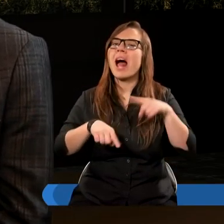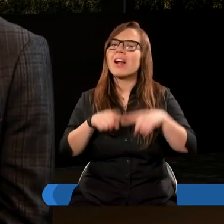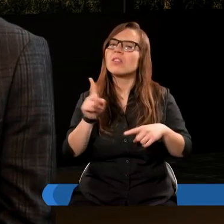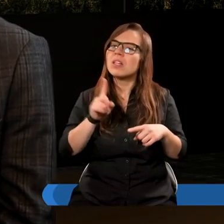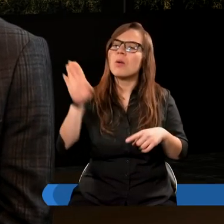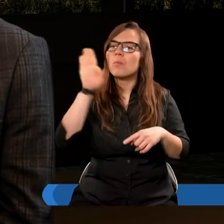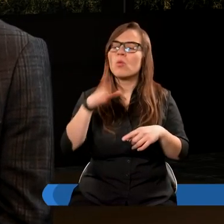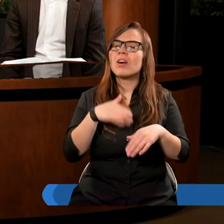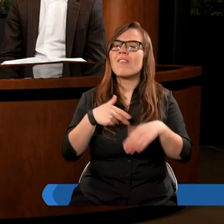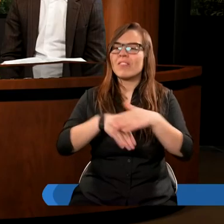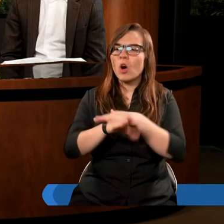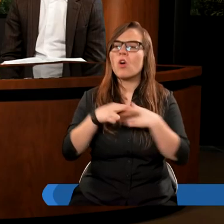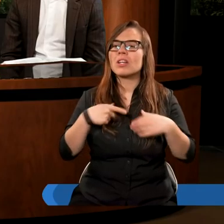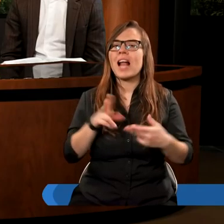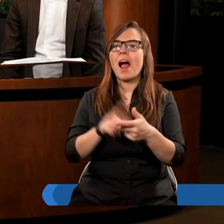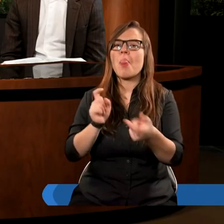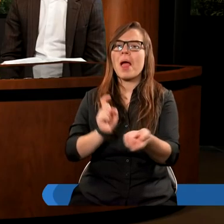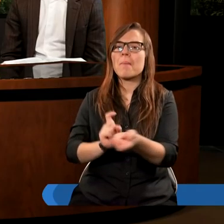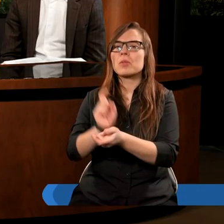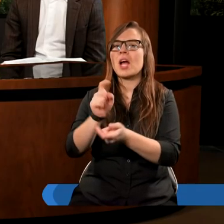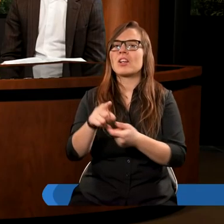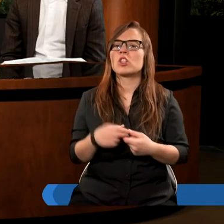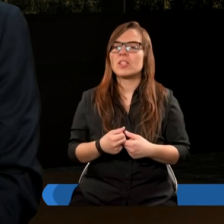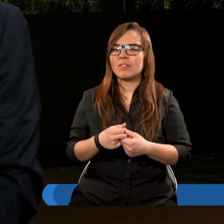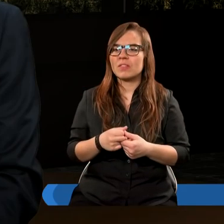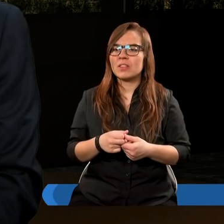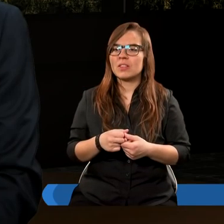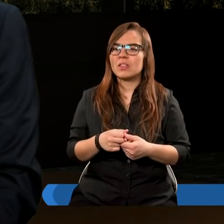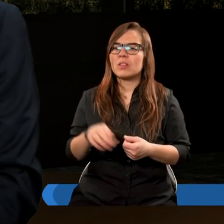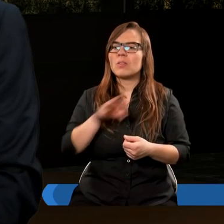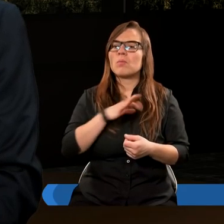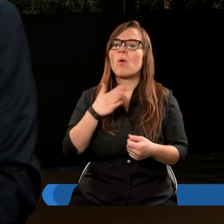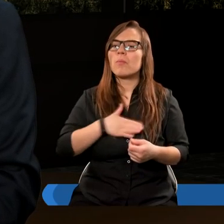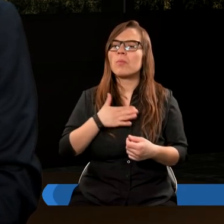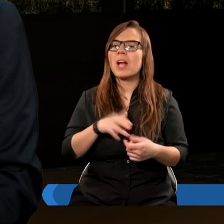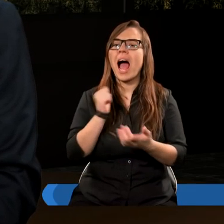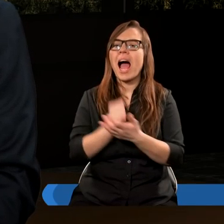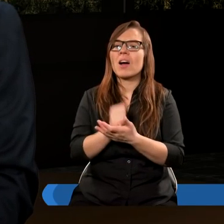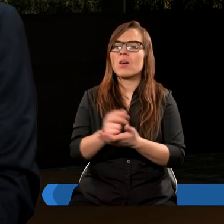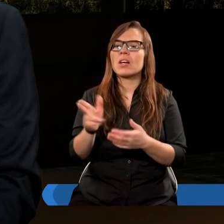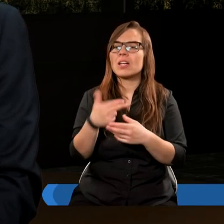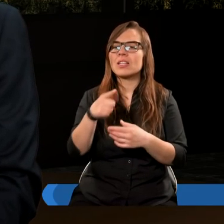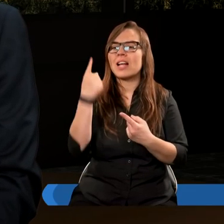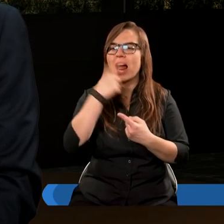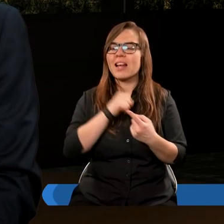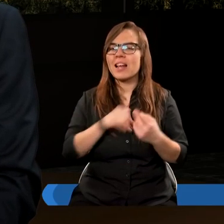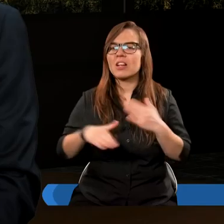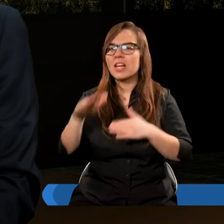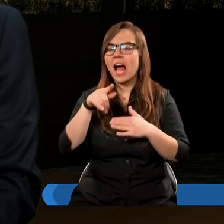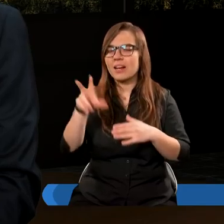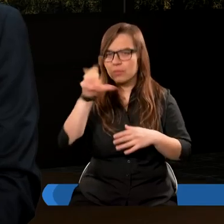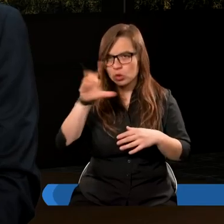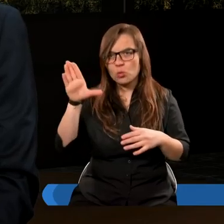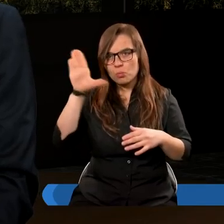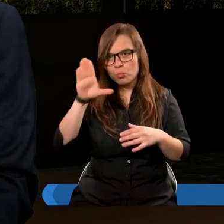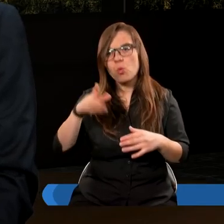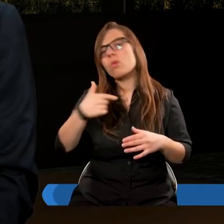wychodzi nam naprzeciw. Chcielibyście coś dodać? Moim ulubionym argumentem, kiedy zastanawiamy się nad tym, czy